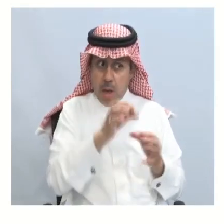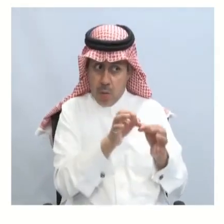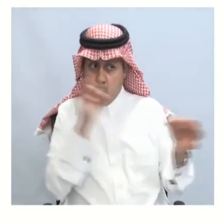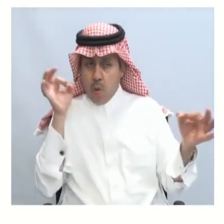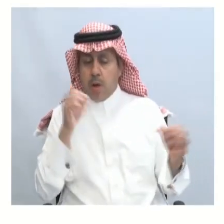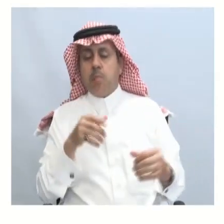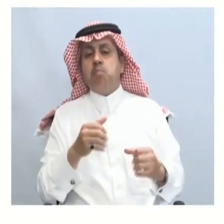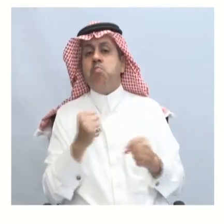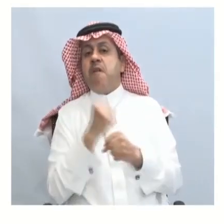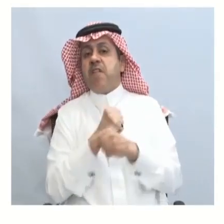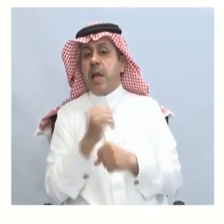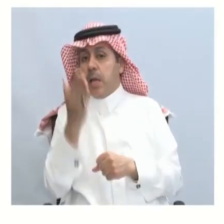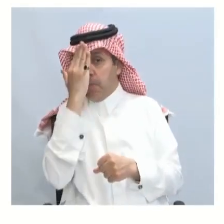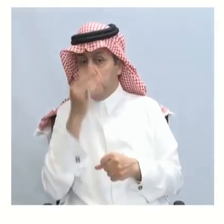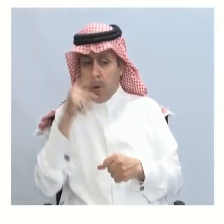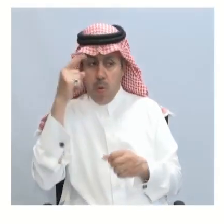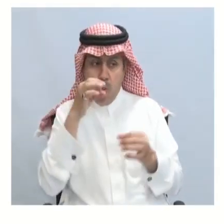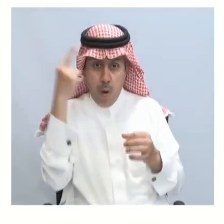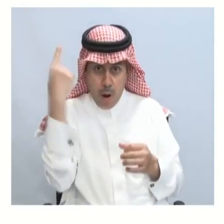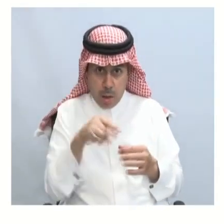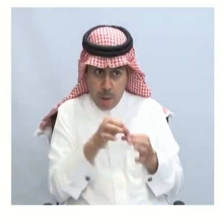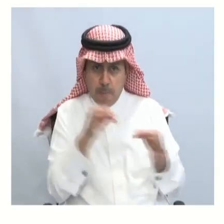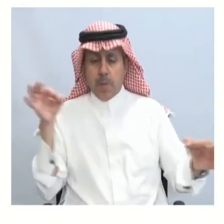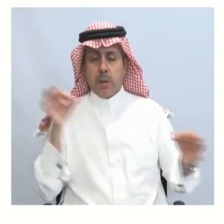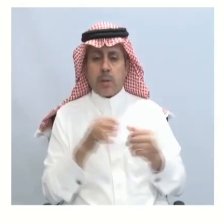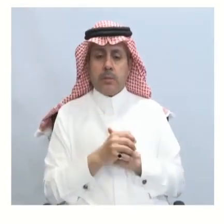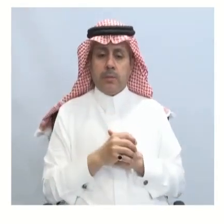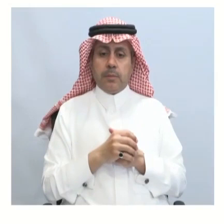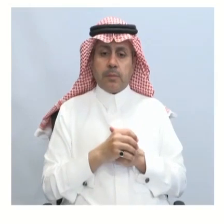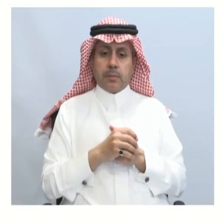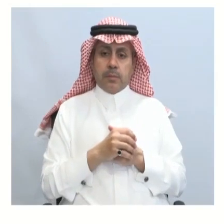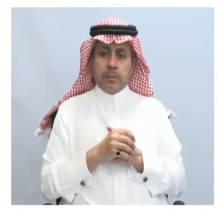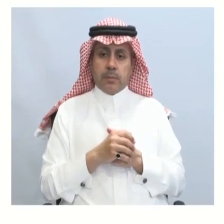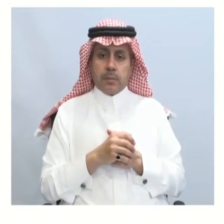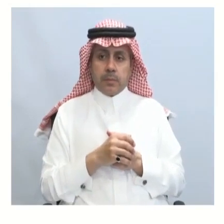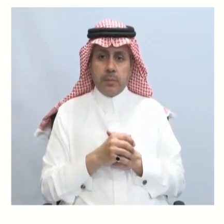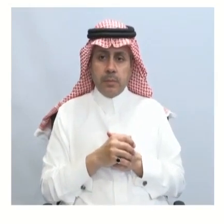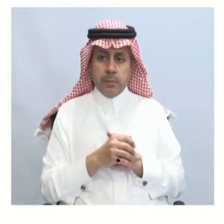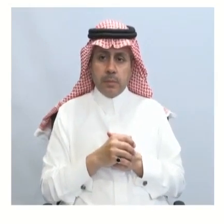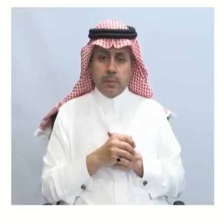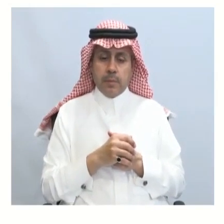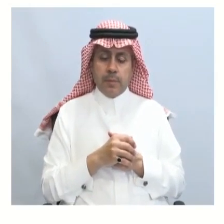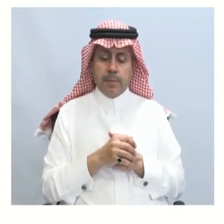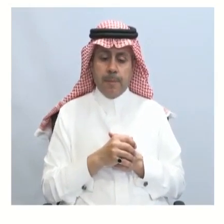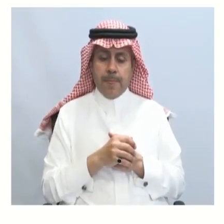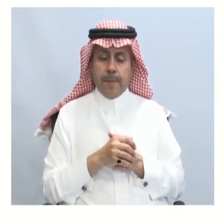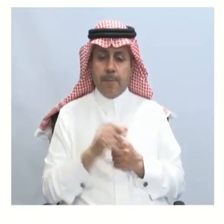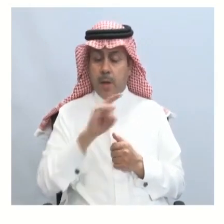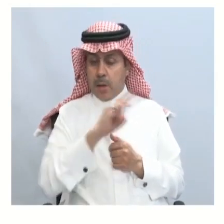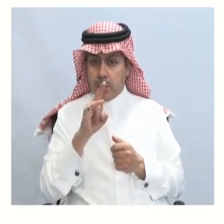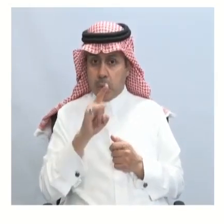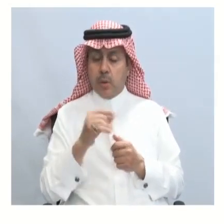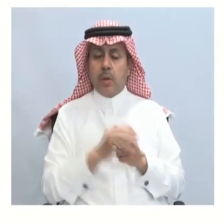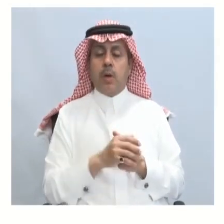حق تقاته وهي التقوى التي تحقق ذلك او تحق له وذلك لا يترك العبد شيئا يجب عليه